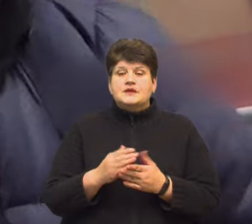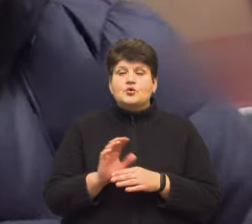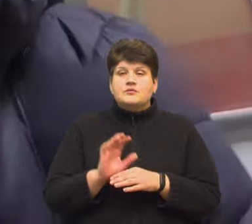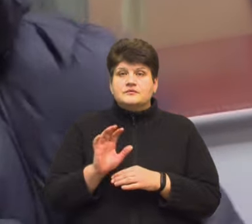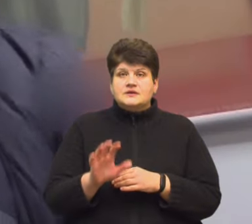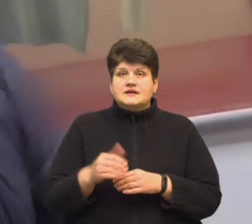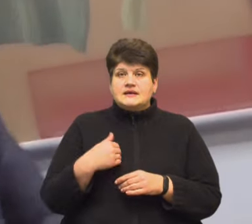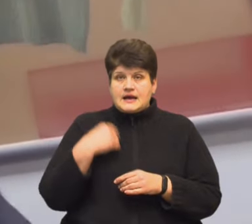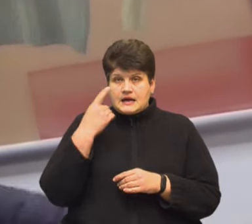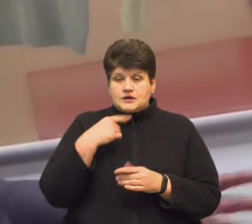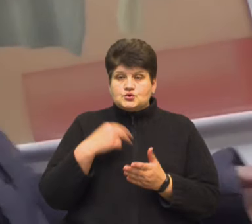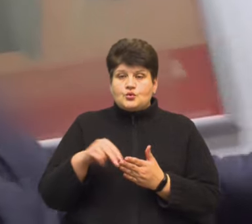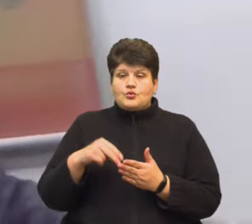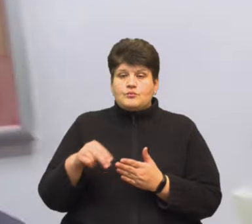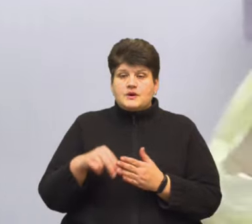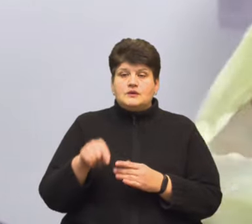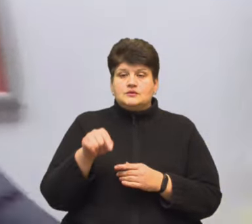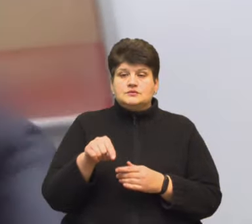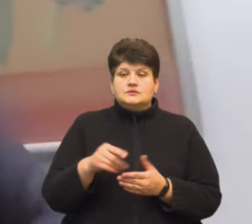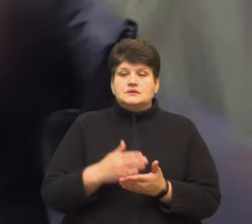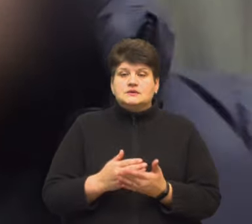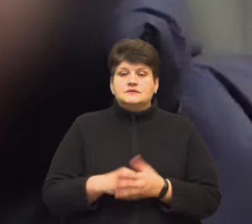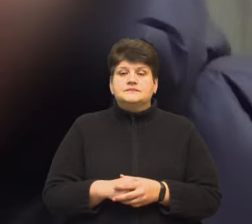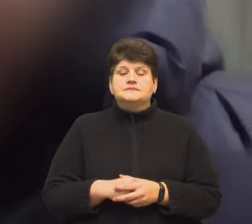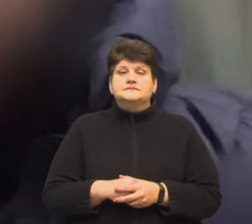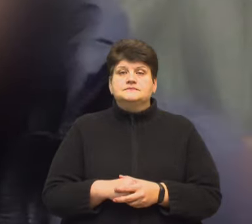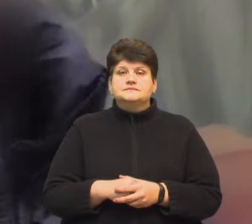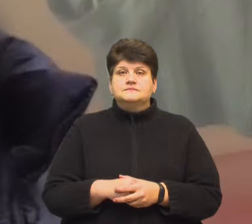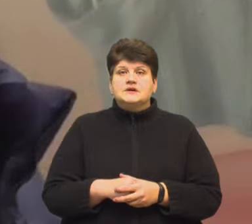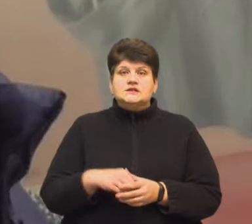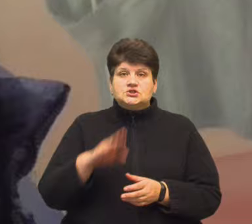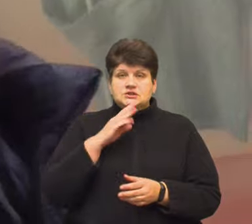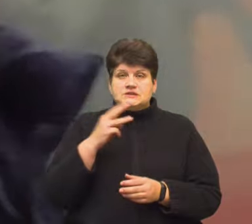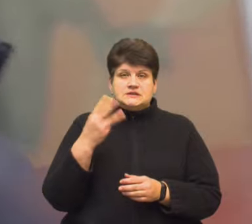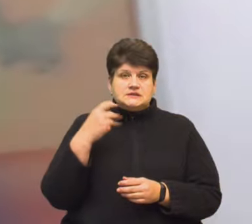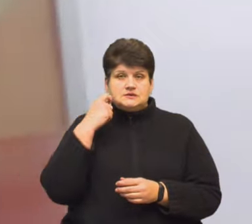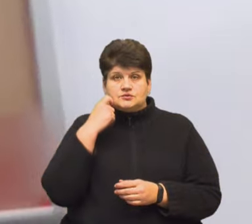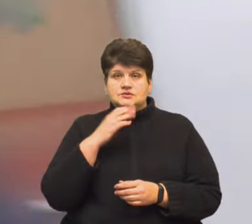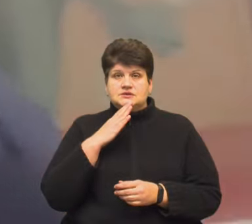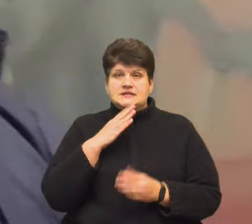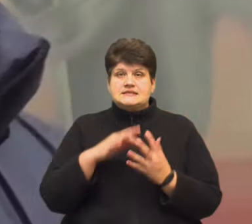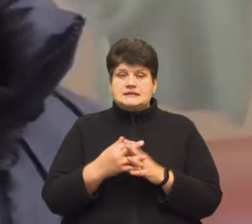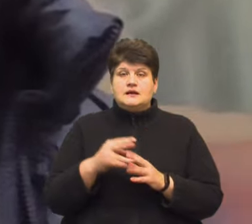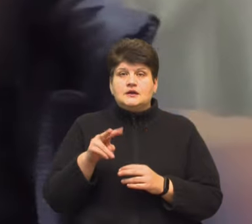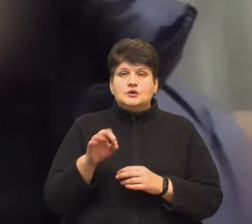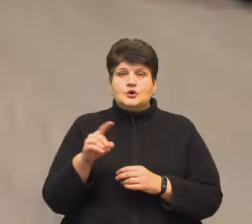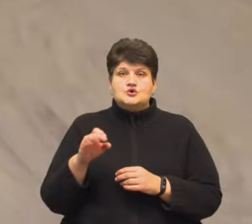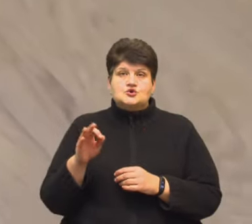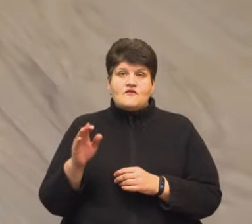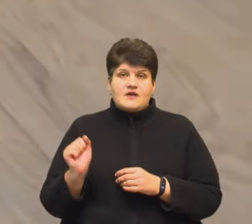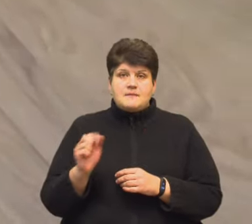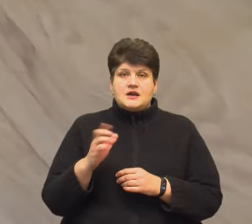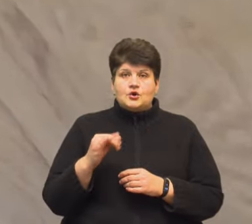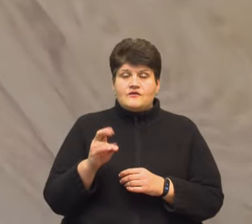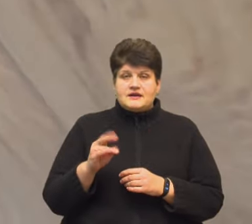тому що я лично купляла в тому підозрювана 30тирічна жителька села Лозова баййковецької громади вона